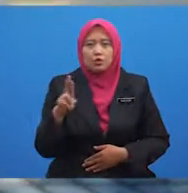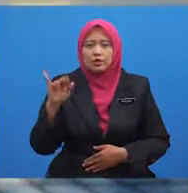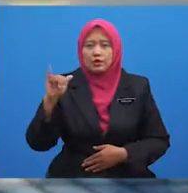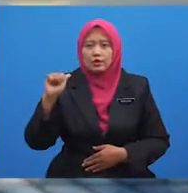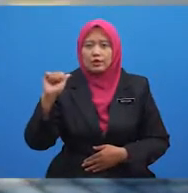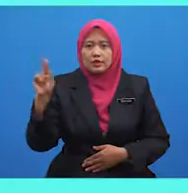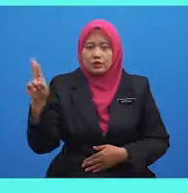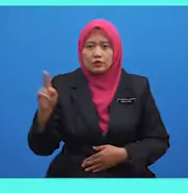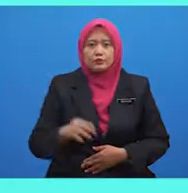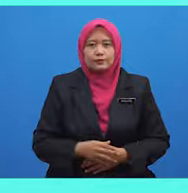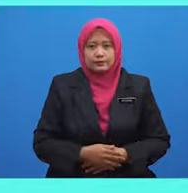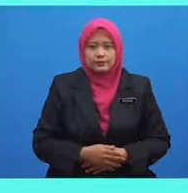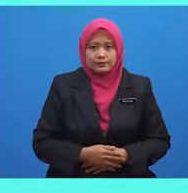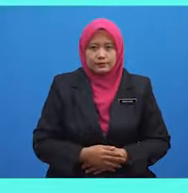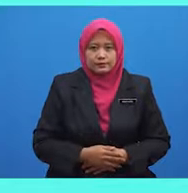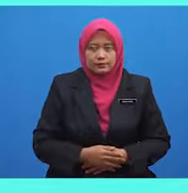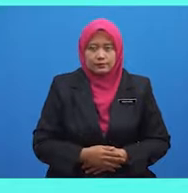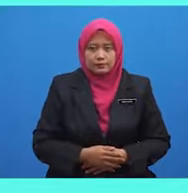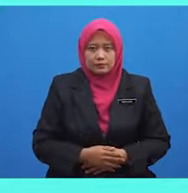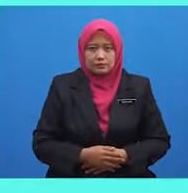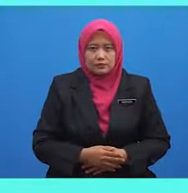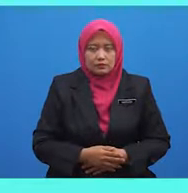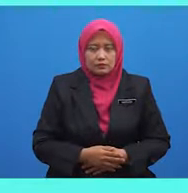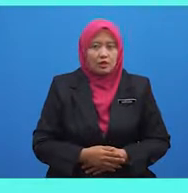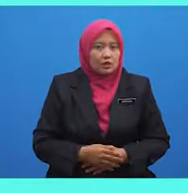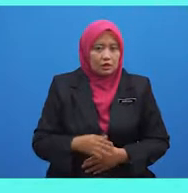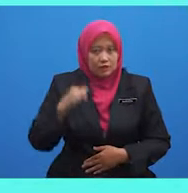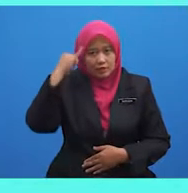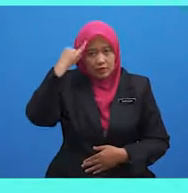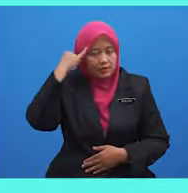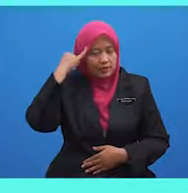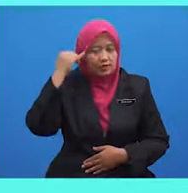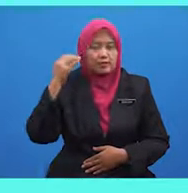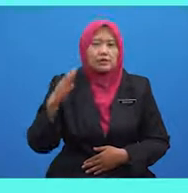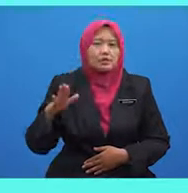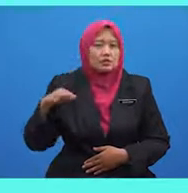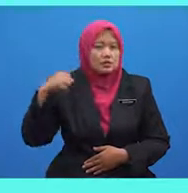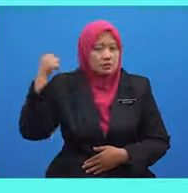ini, mari kita imbas kembali tentang Kesultanan Melayu Melaka.